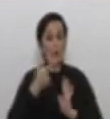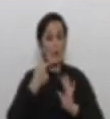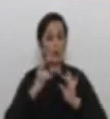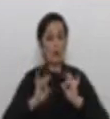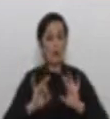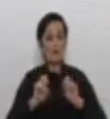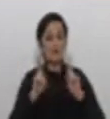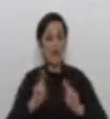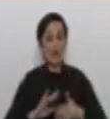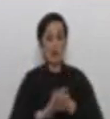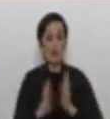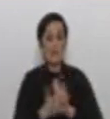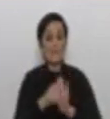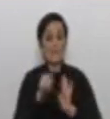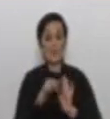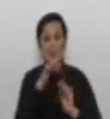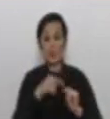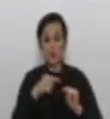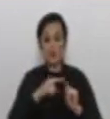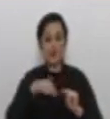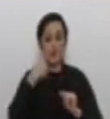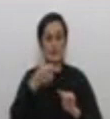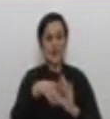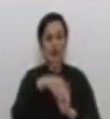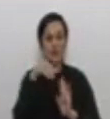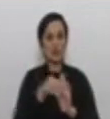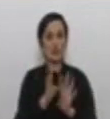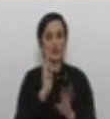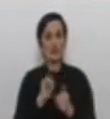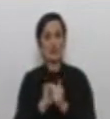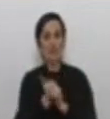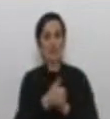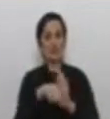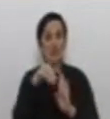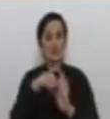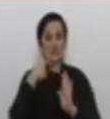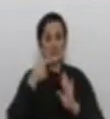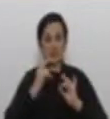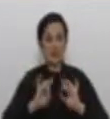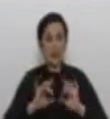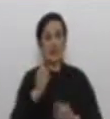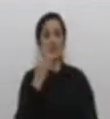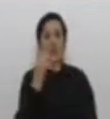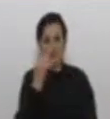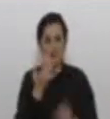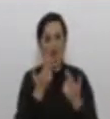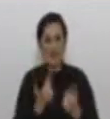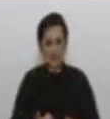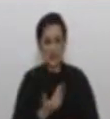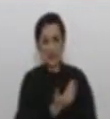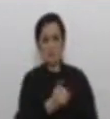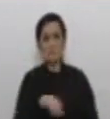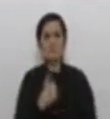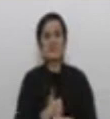საგანგებო მდგომარეობის პირობებში შემდეგი არჩევნების, გარეშე არჩევნების გამოცხადებას. Კიდევ ერთხელ აღიარეს, რომ მათი